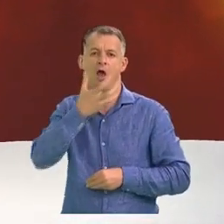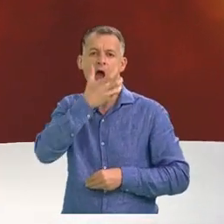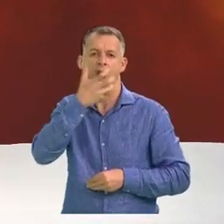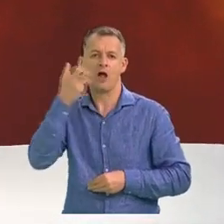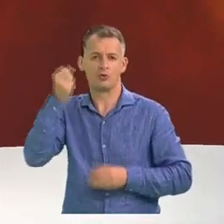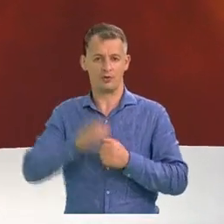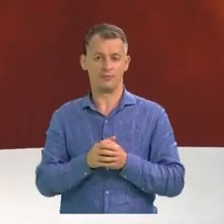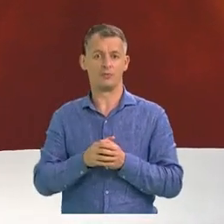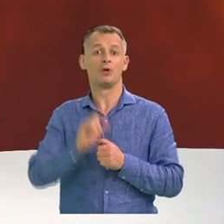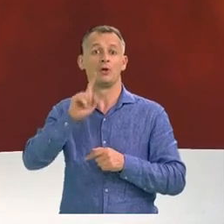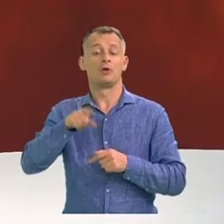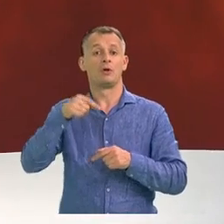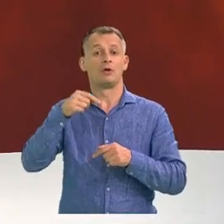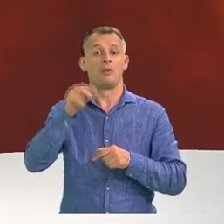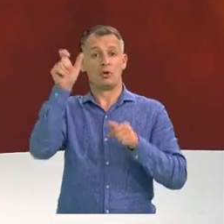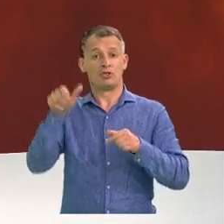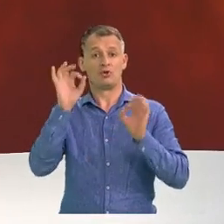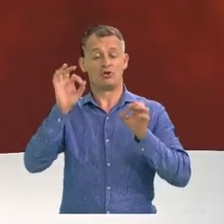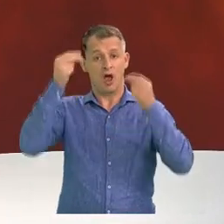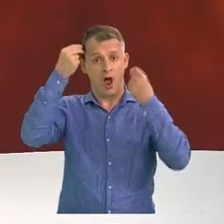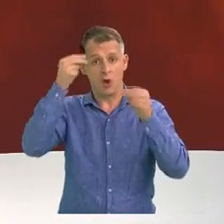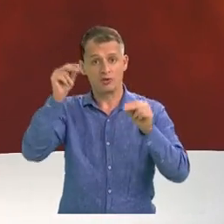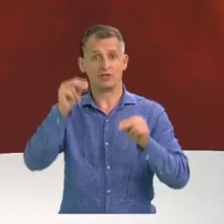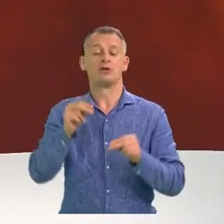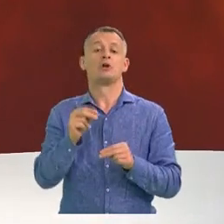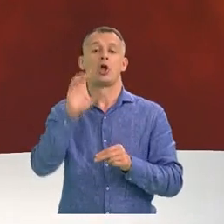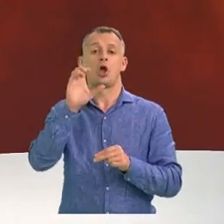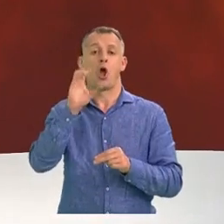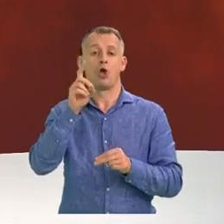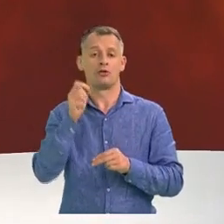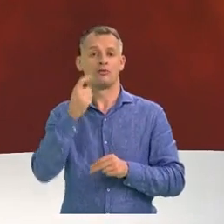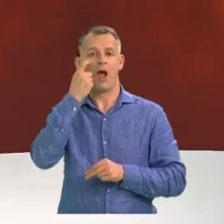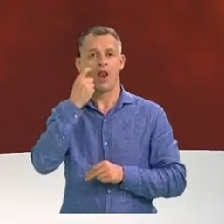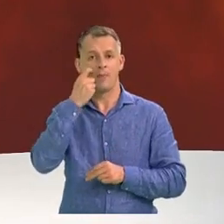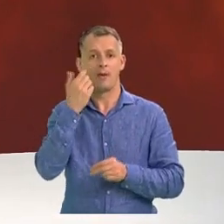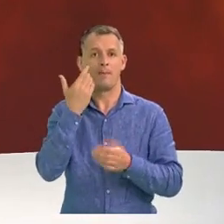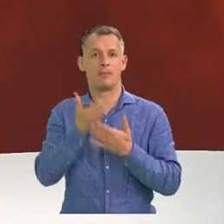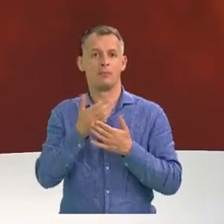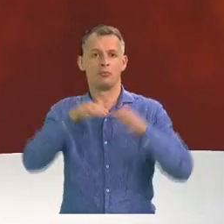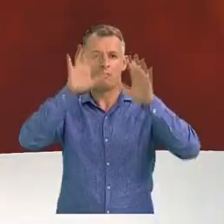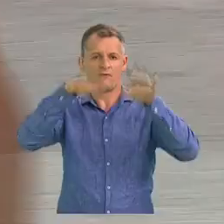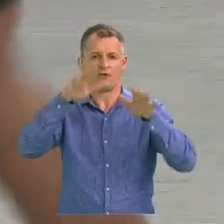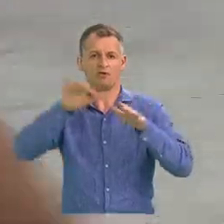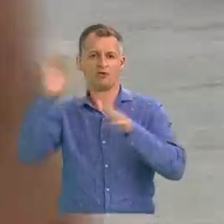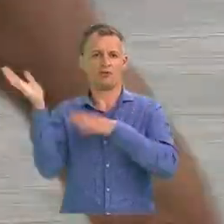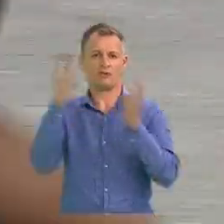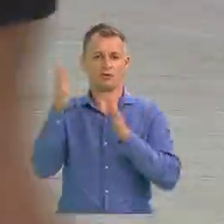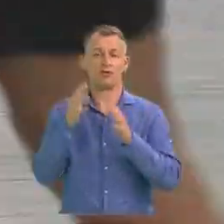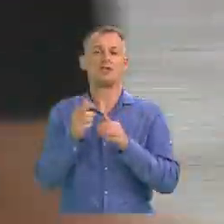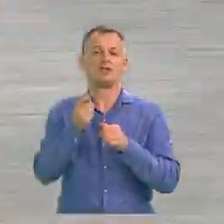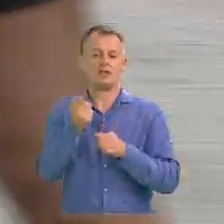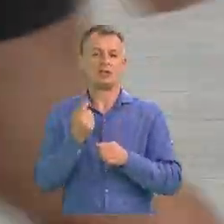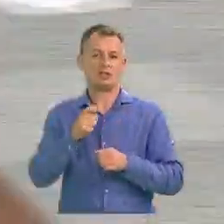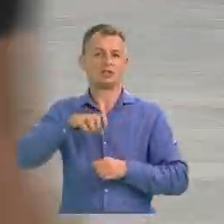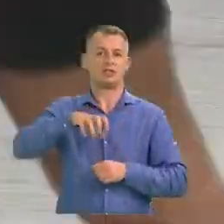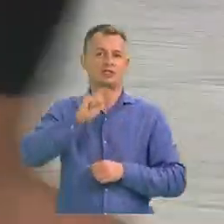potopul. Specialiștii au emis deja un cod galben pentru vijelii și grindină valabil în mai multe județe din țară. La orele